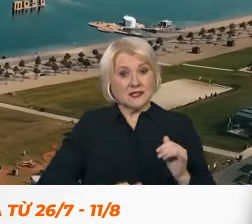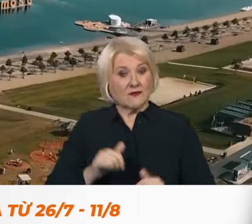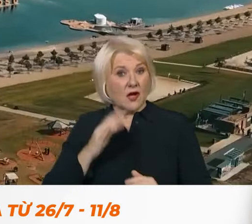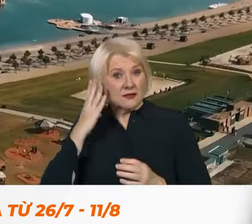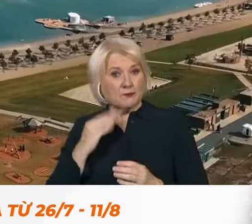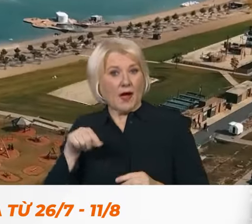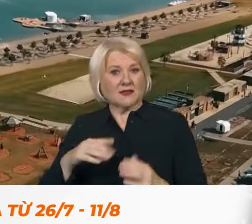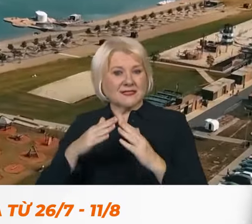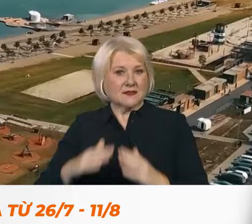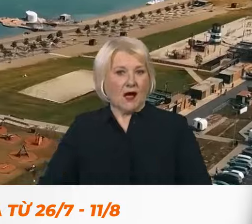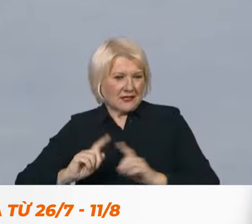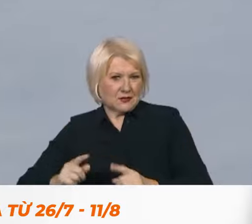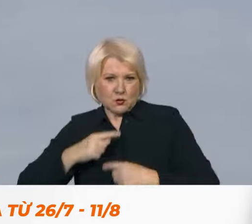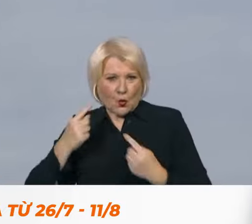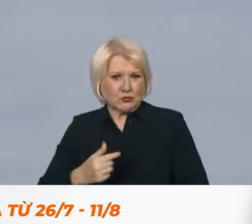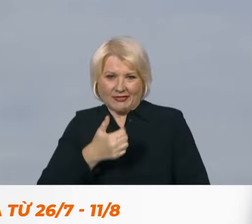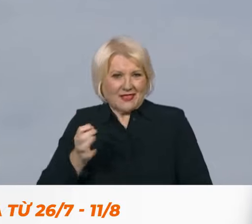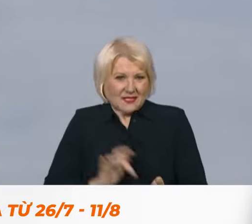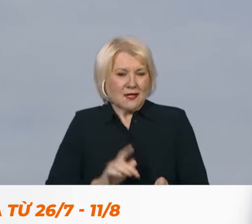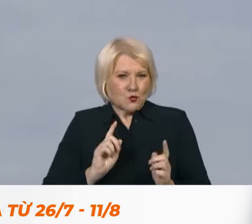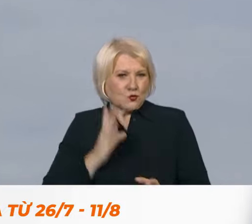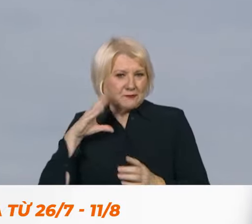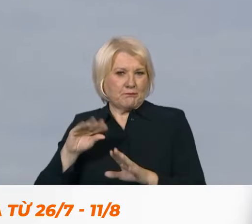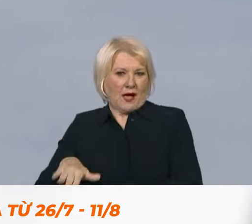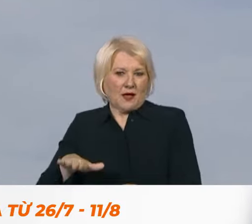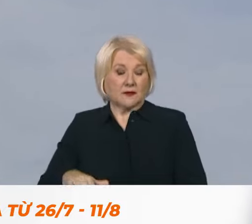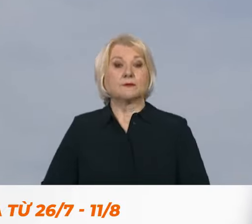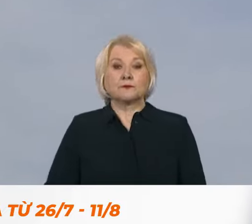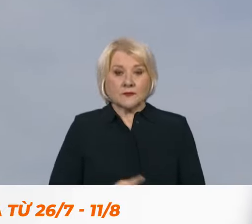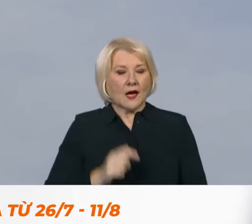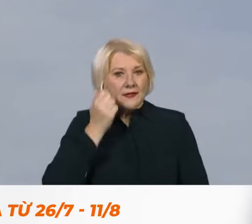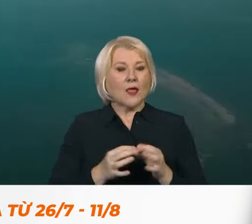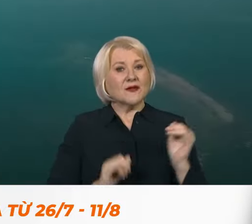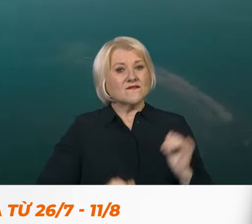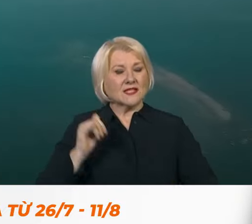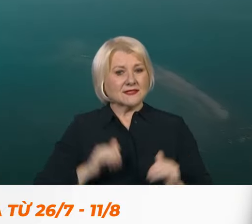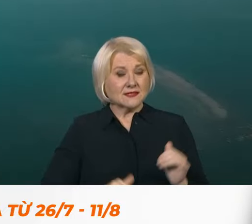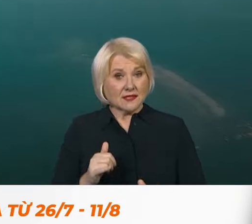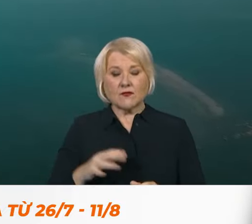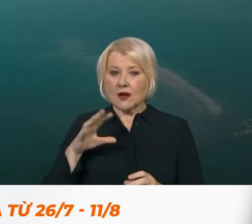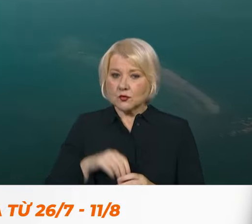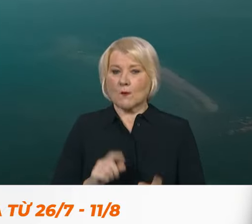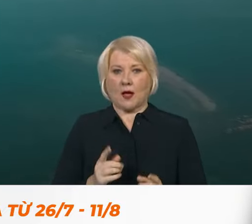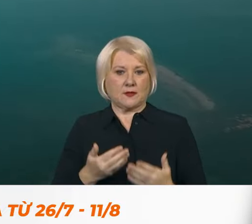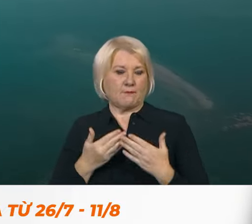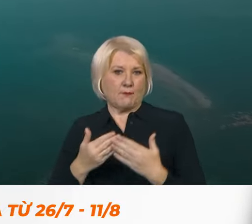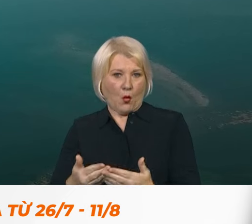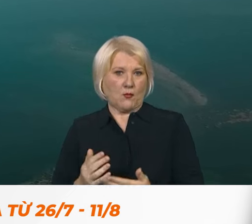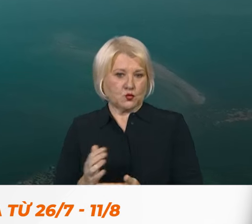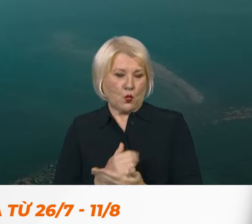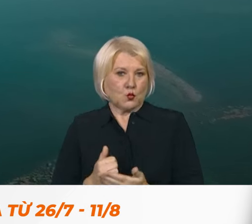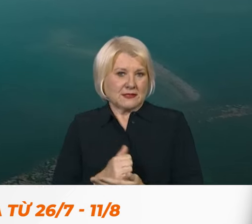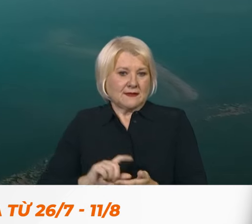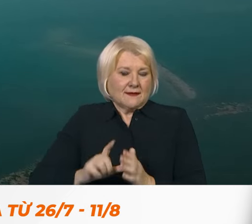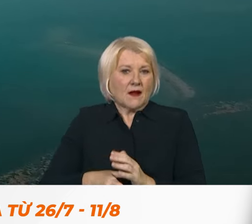Séc. Một cuộc diễu hành của các vận động viên sẽ đi qua thành phố. Khu vực này sau đó sẽ mở cửa cho du khách vào thứ Sáu. Công viên Olympic sẽ mở cửa trong suốt thời